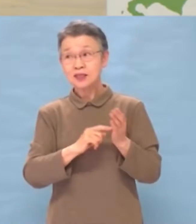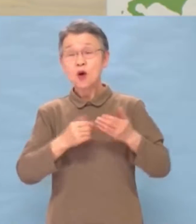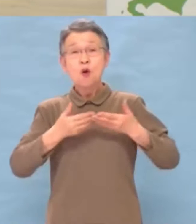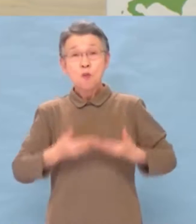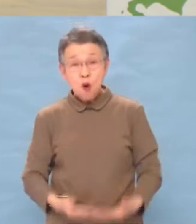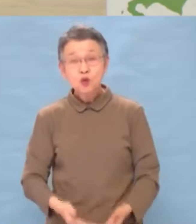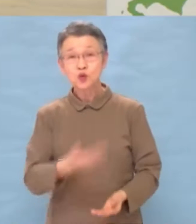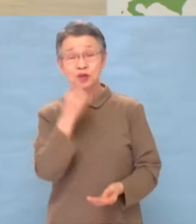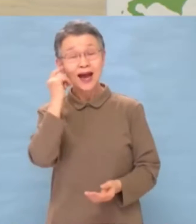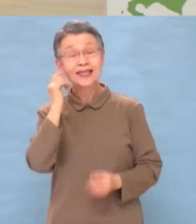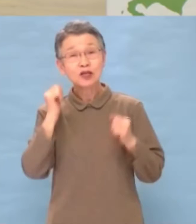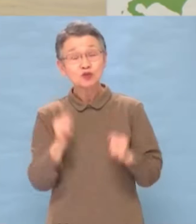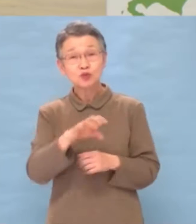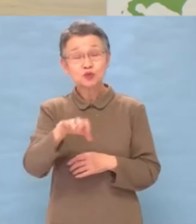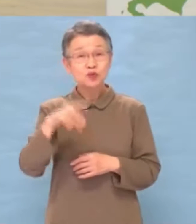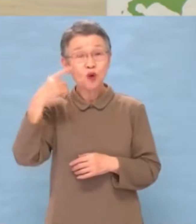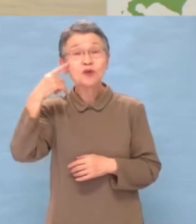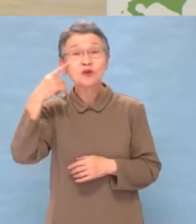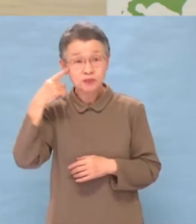に金森もおっしゃっていらっしゃいますけども、